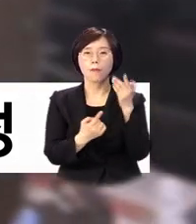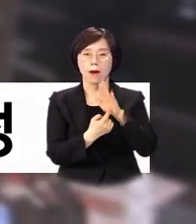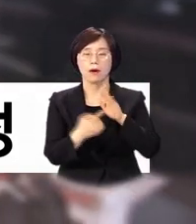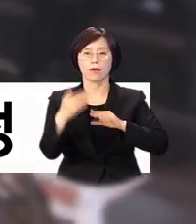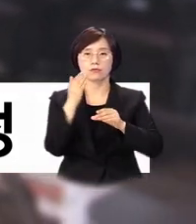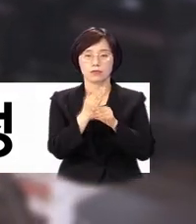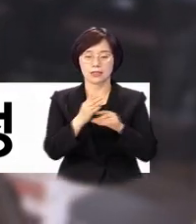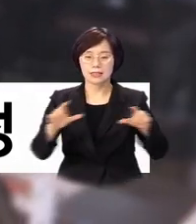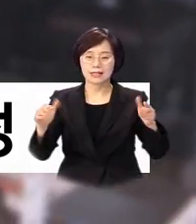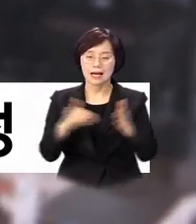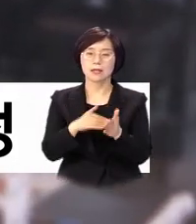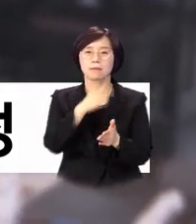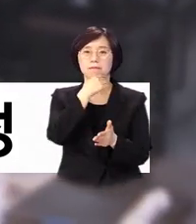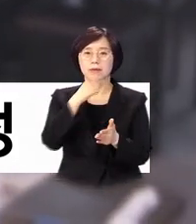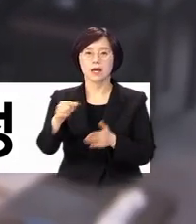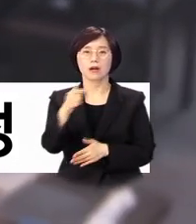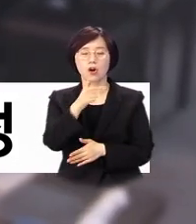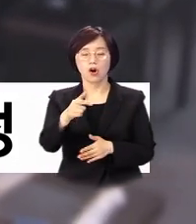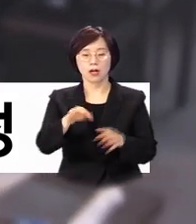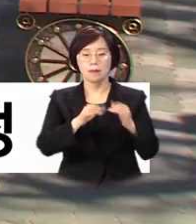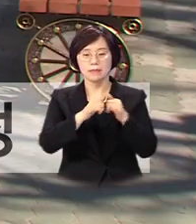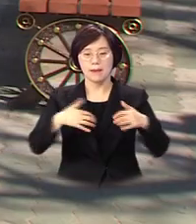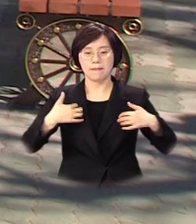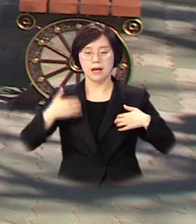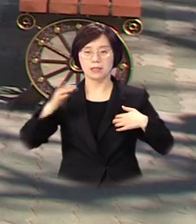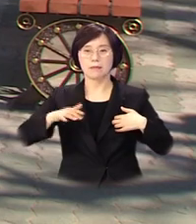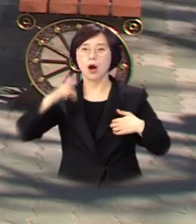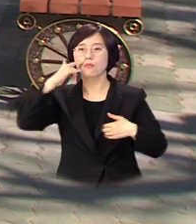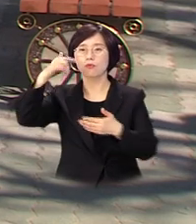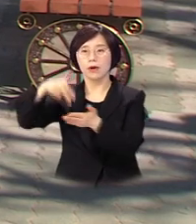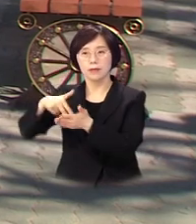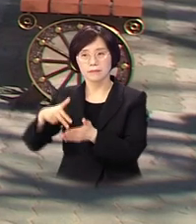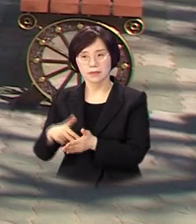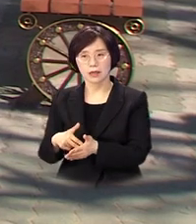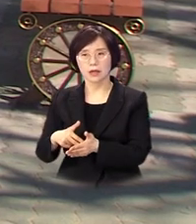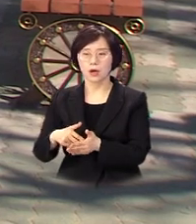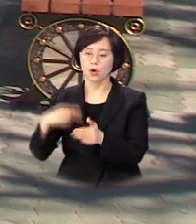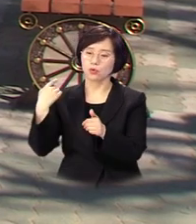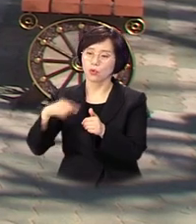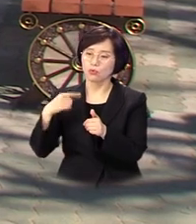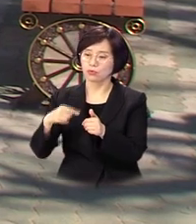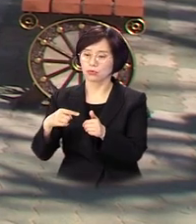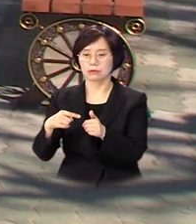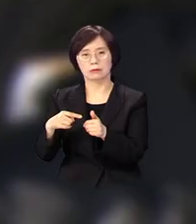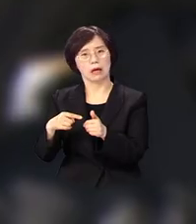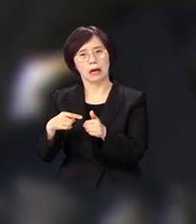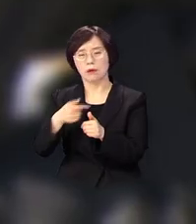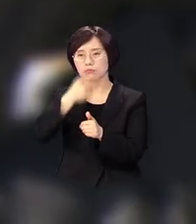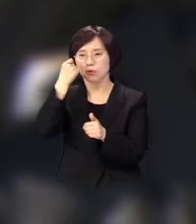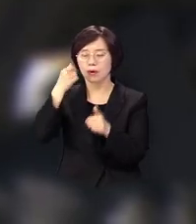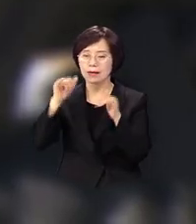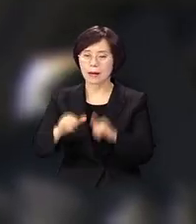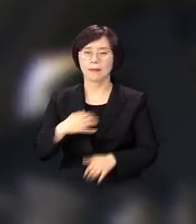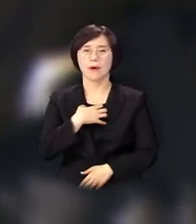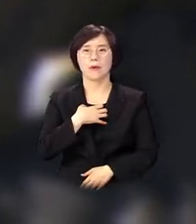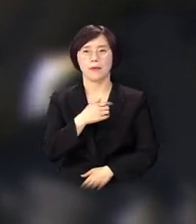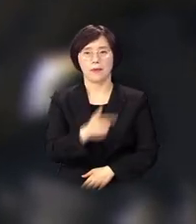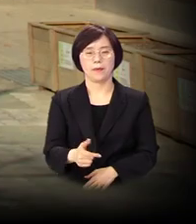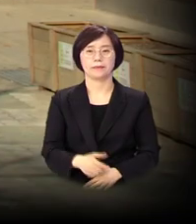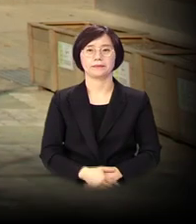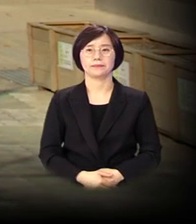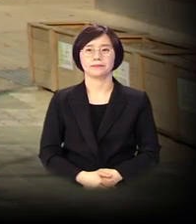편 피해를 입은 자영업자 들에겐 반가운 소식이지만 학부모들이 입장에서는 교육 결선이 커지지 않을까 우려하고 있습니다